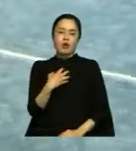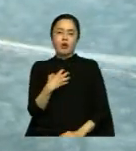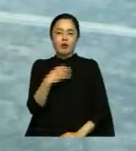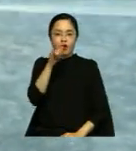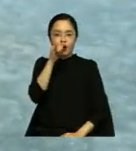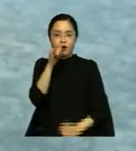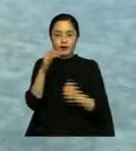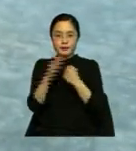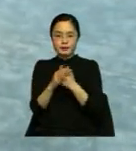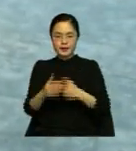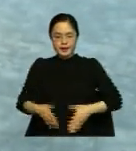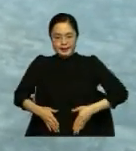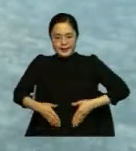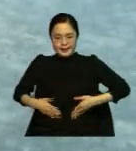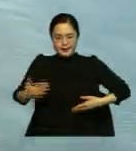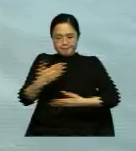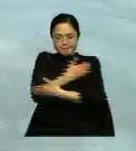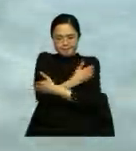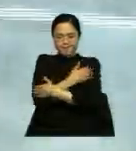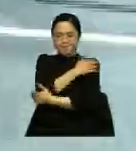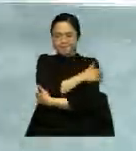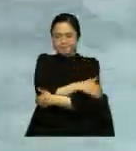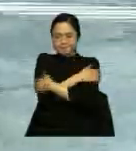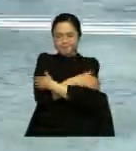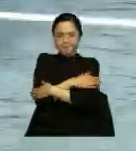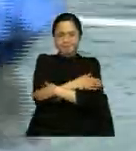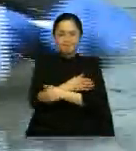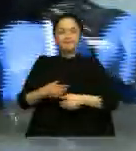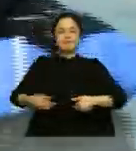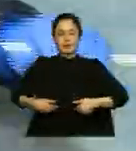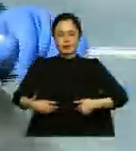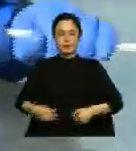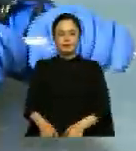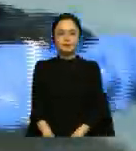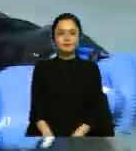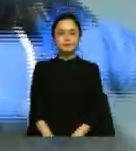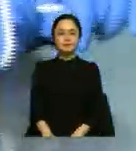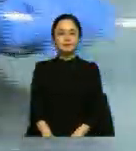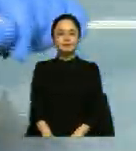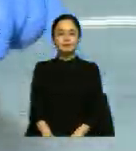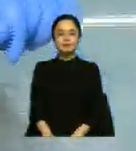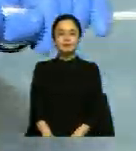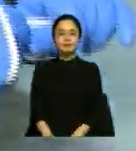중요하다고 당부합니다. 딜라이브 서울 경기 케이블TV 전병천입니다.